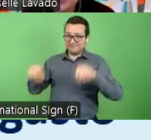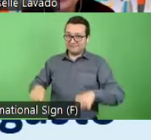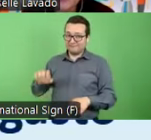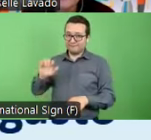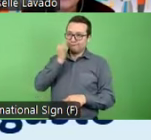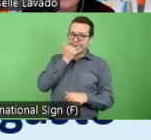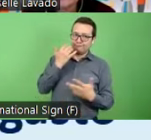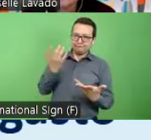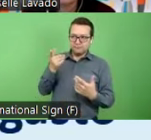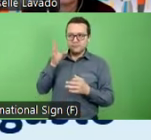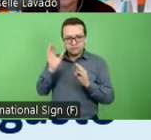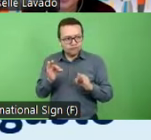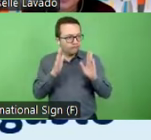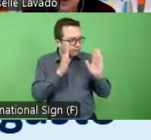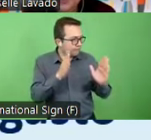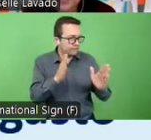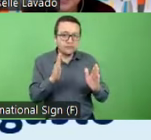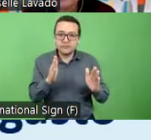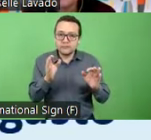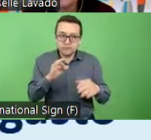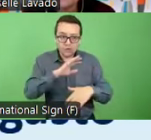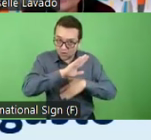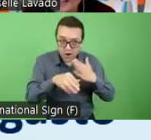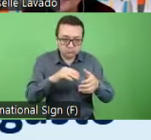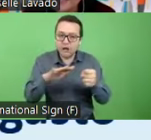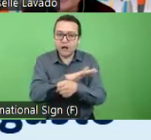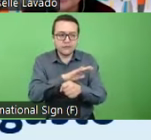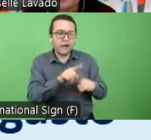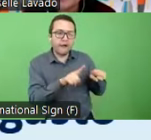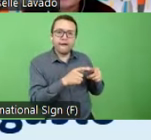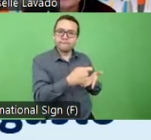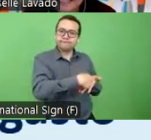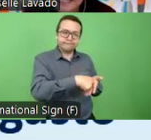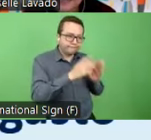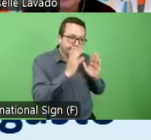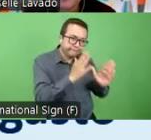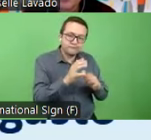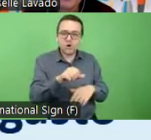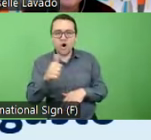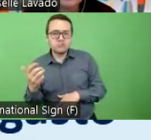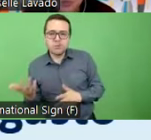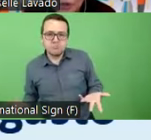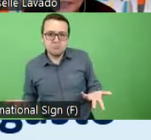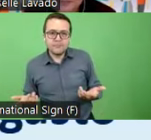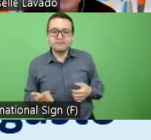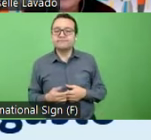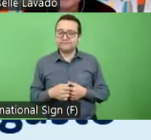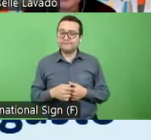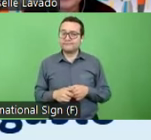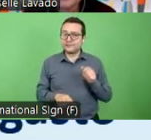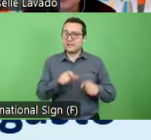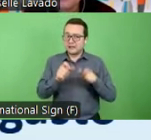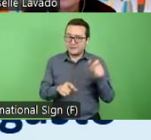sont forcés de faire des compromis inacceptables entre leur santé et leurs besoins